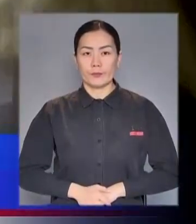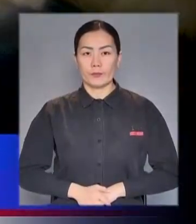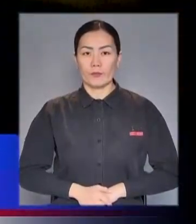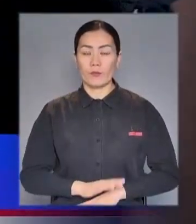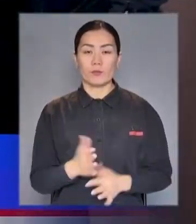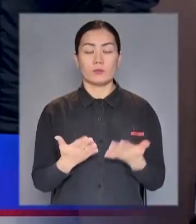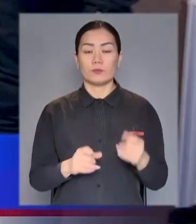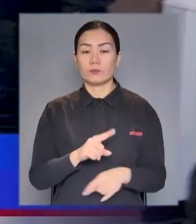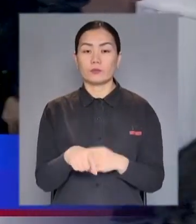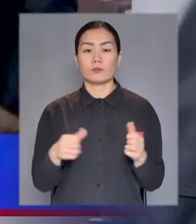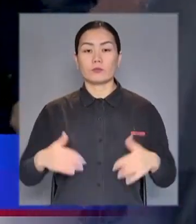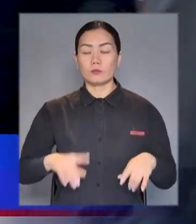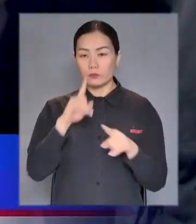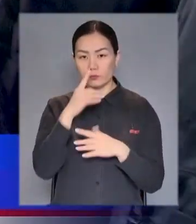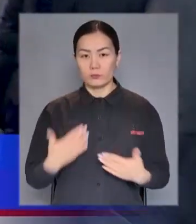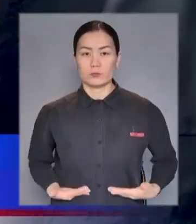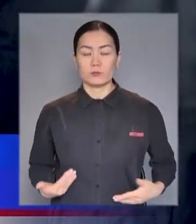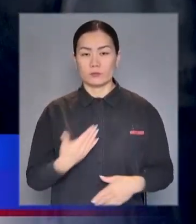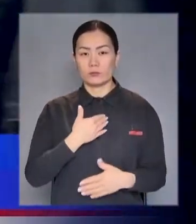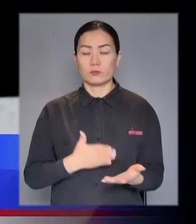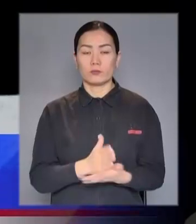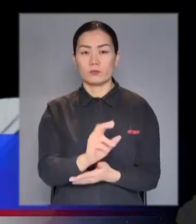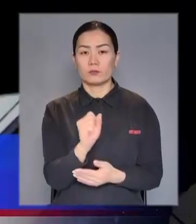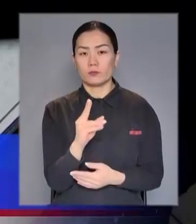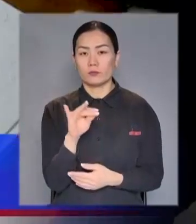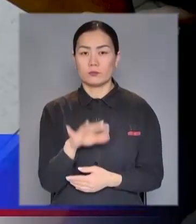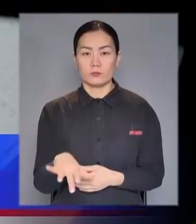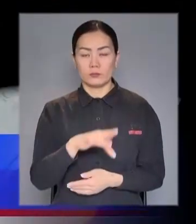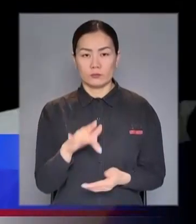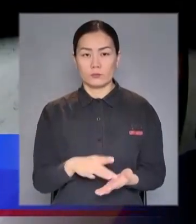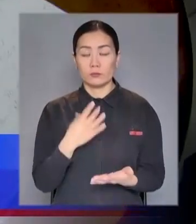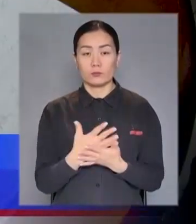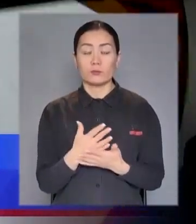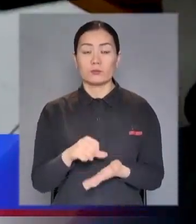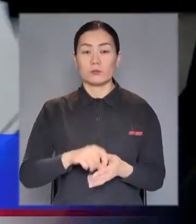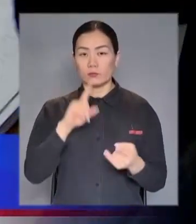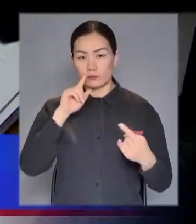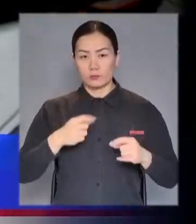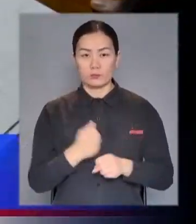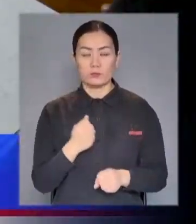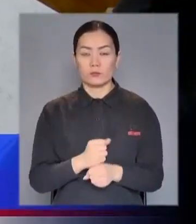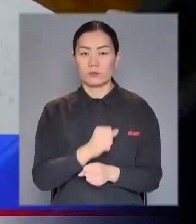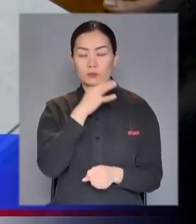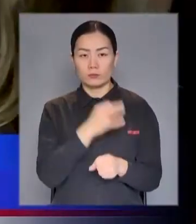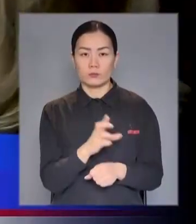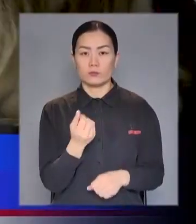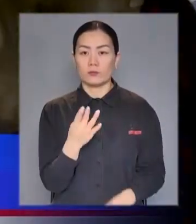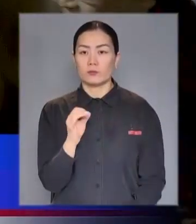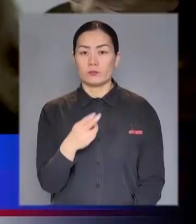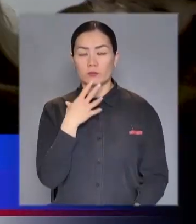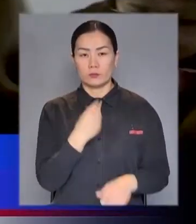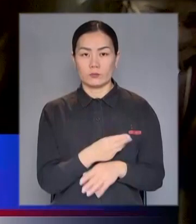В случае, если вопрос не будет решен, жильцы намерены обратиться к какому области. Пока же они выступают против создания кооперативом